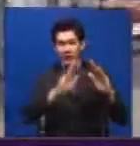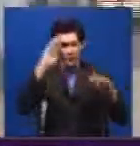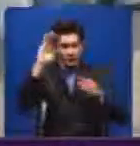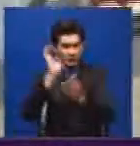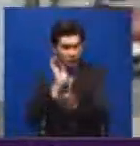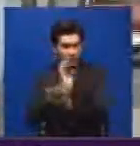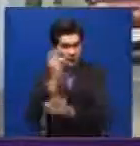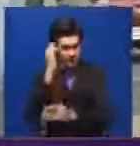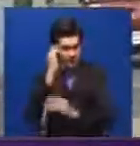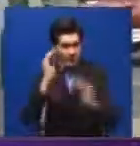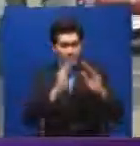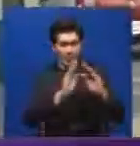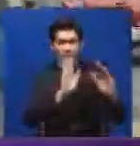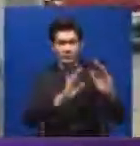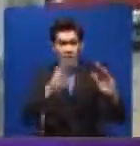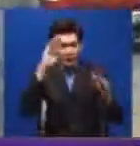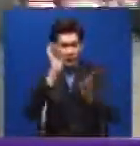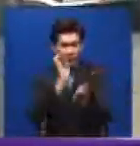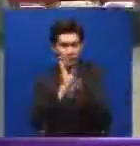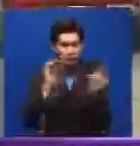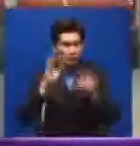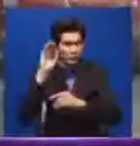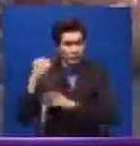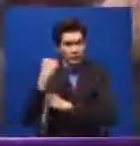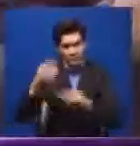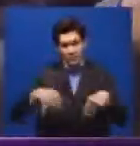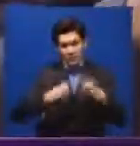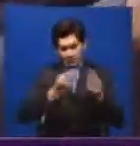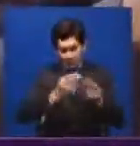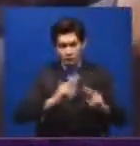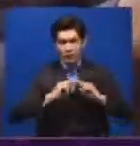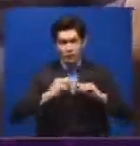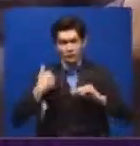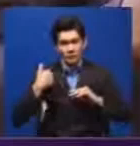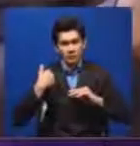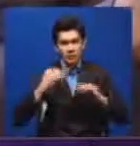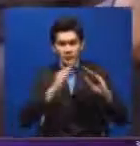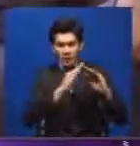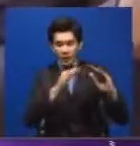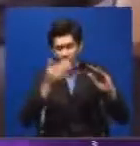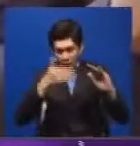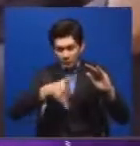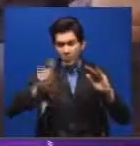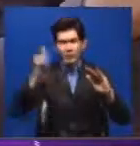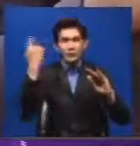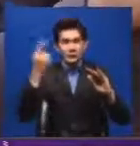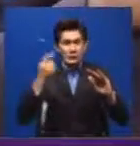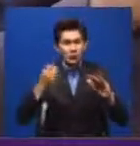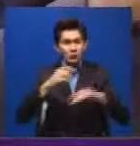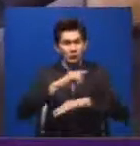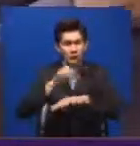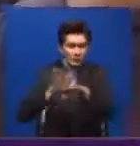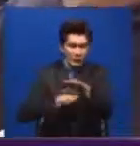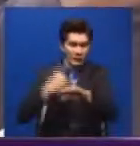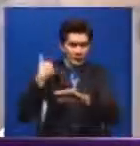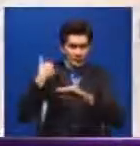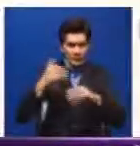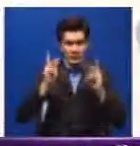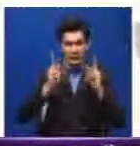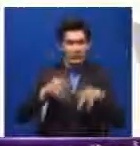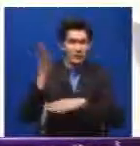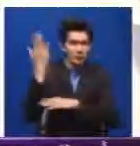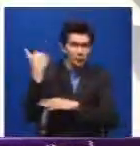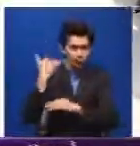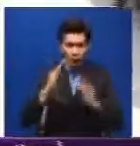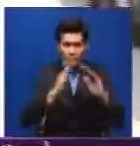ว่าการฝากบ้านไว้กับตำรวจเป็นการสร้างความมั่นใจเพราะต้องทิ้งบ้านไว้หลายวันที่สำคัญเคยเข้าร่วมโครงการฝากบ้านไว้กับตำรวจแล้ว